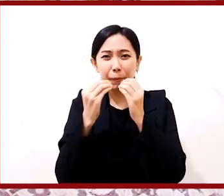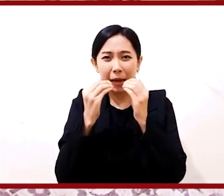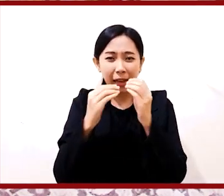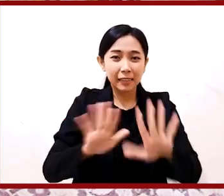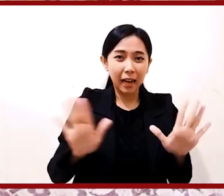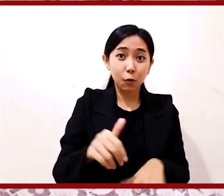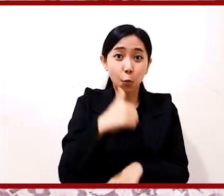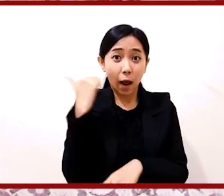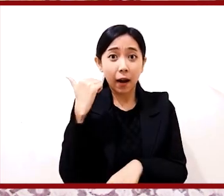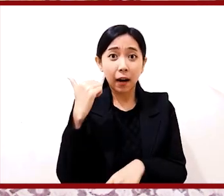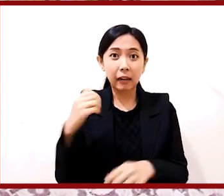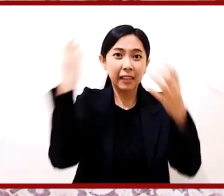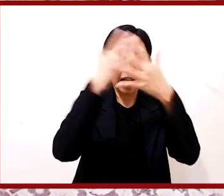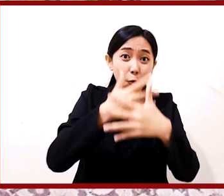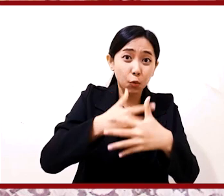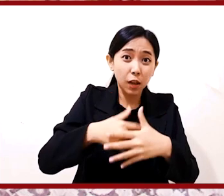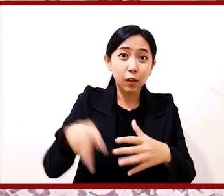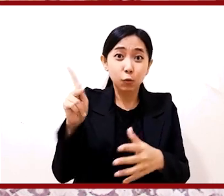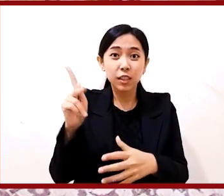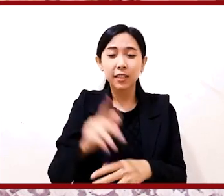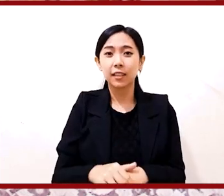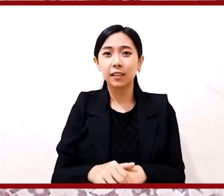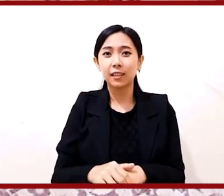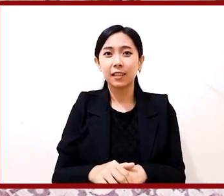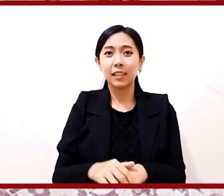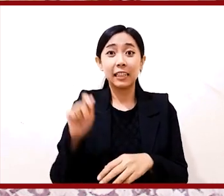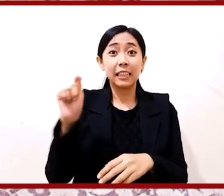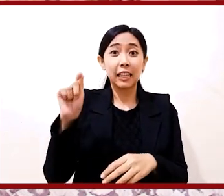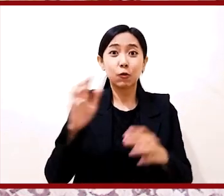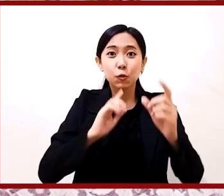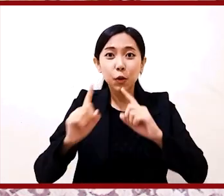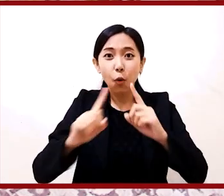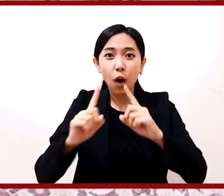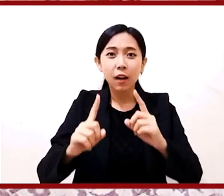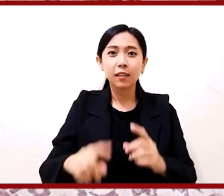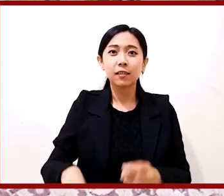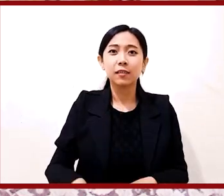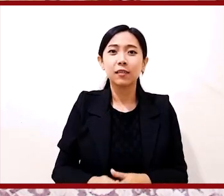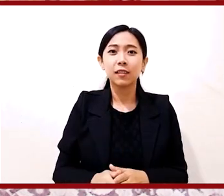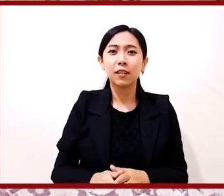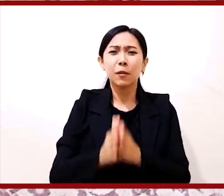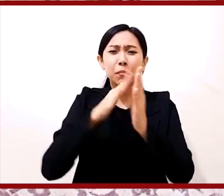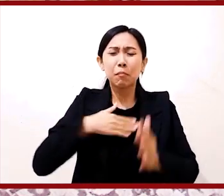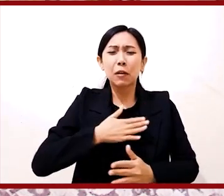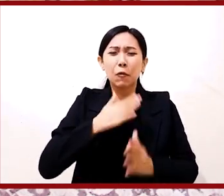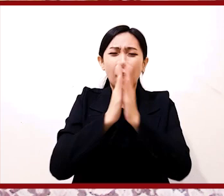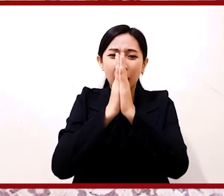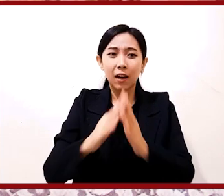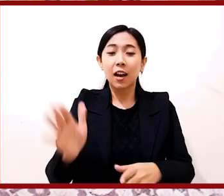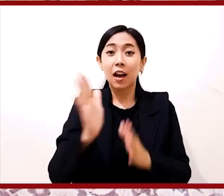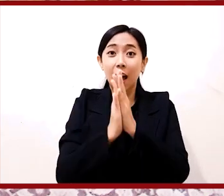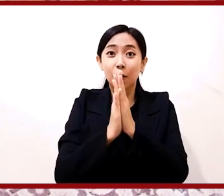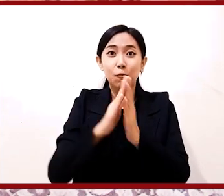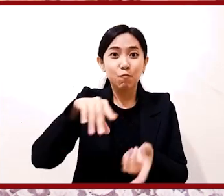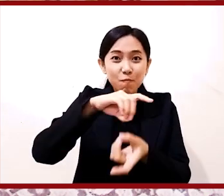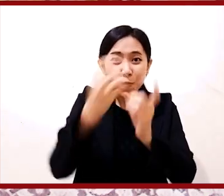hampir mati. Tikus itu berdoa pada dewa binatang. Dewa, ubah aku menjadi seekor kucing,